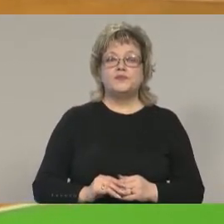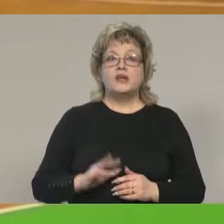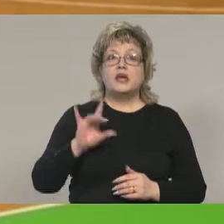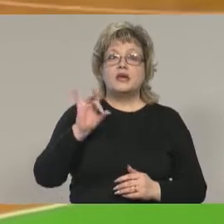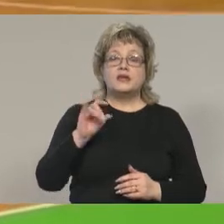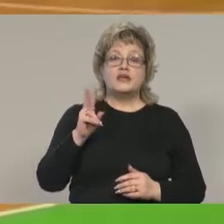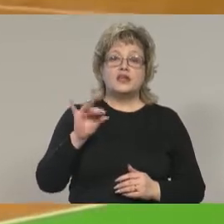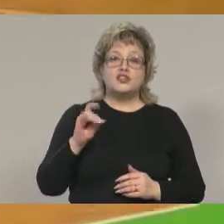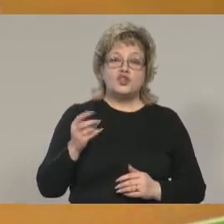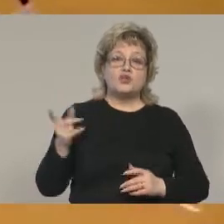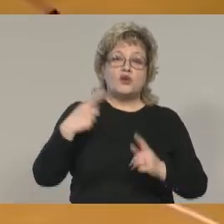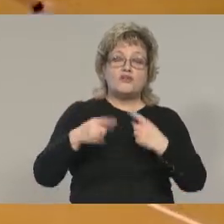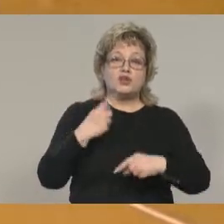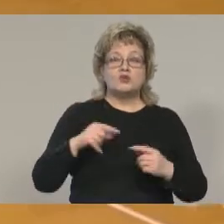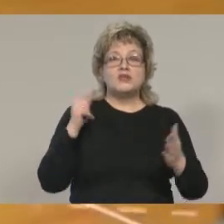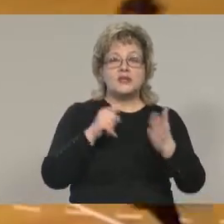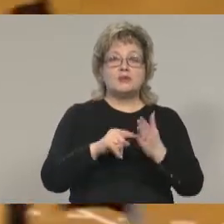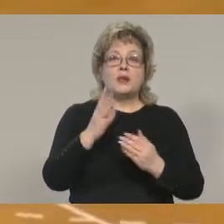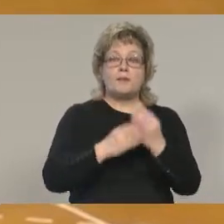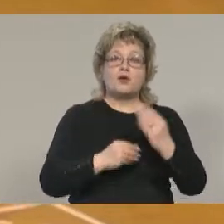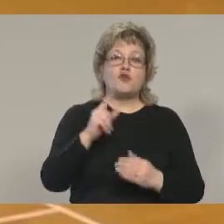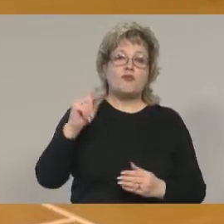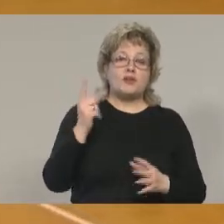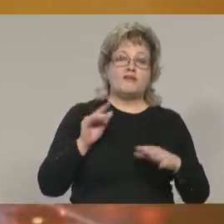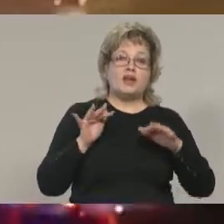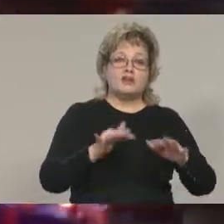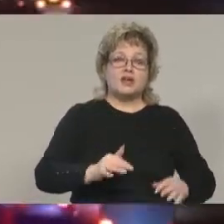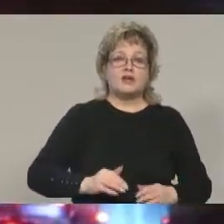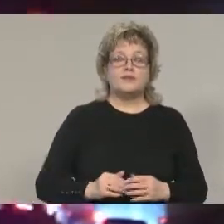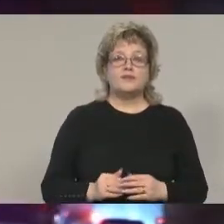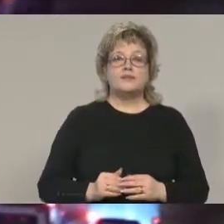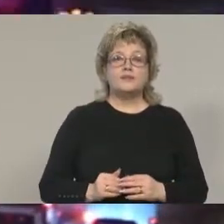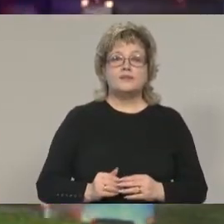Регина Калиниченко вернулась и забила Майкопу в первой же атаке.